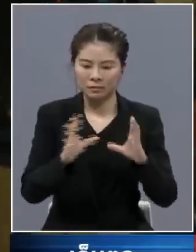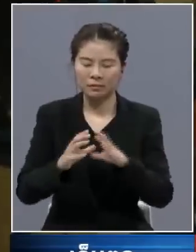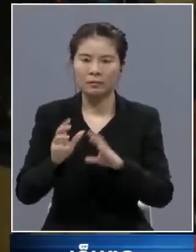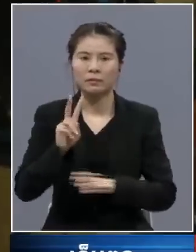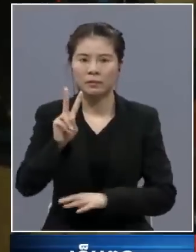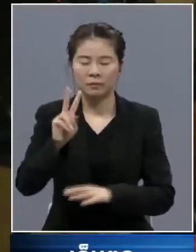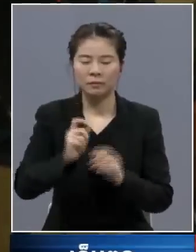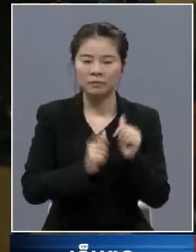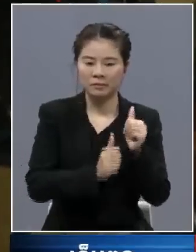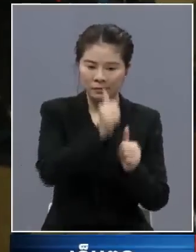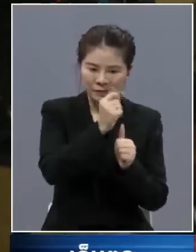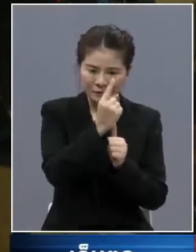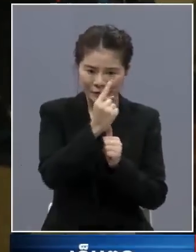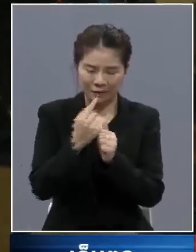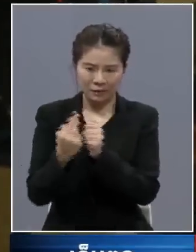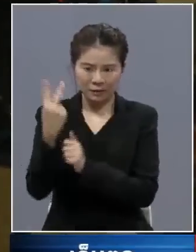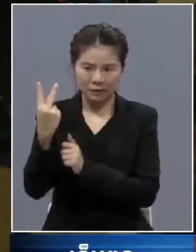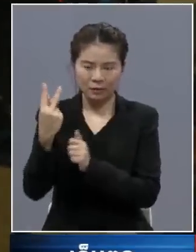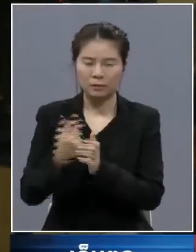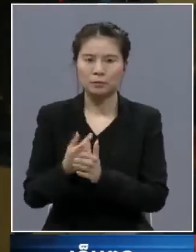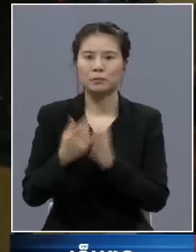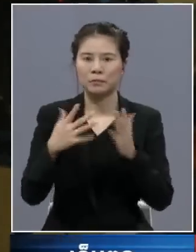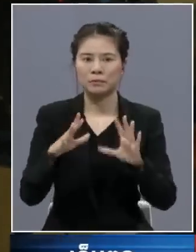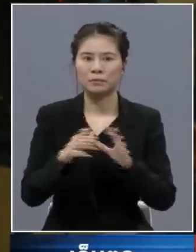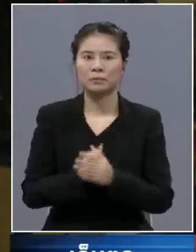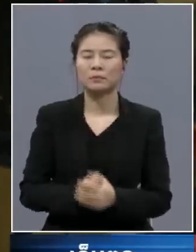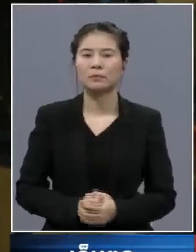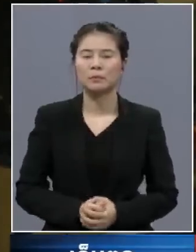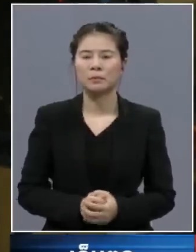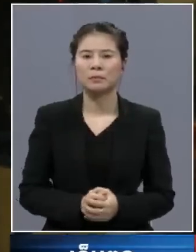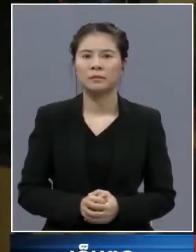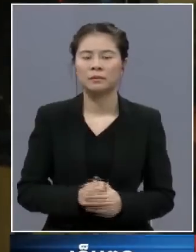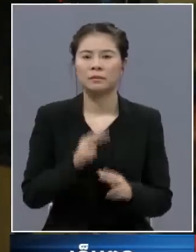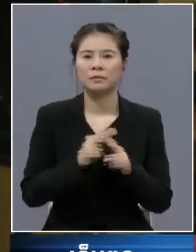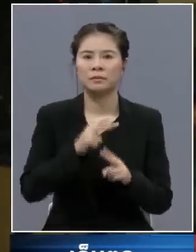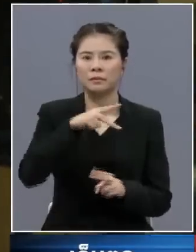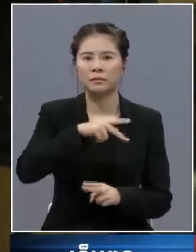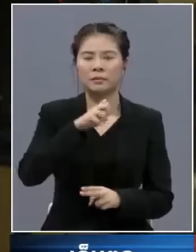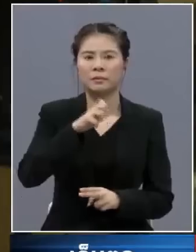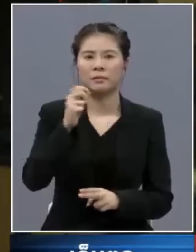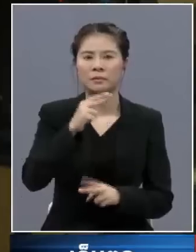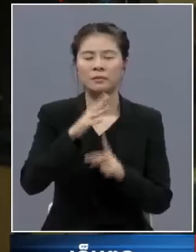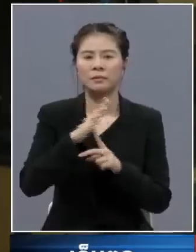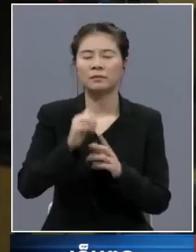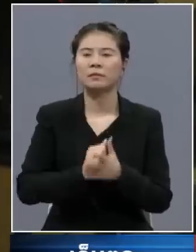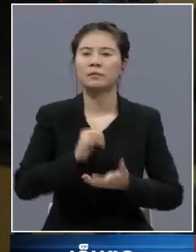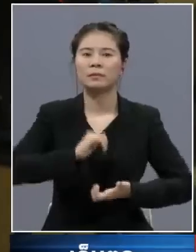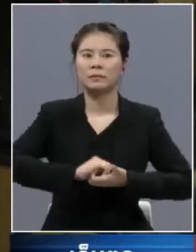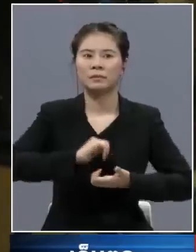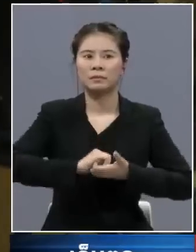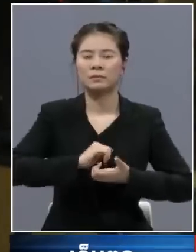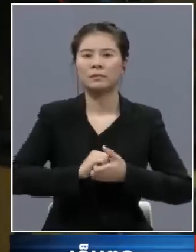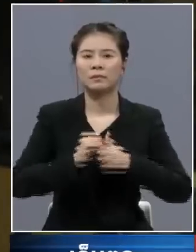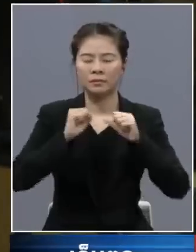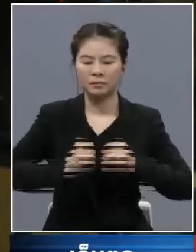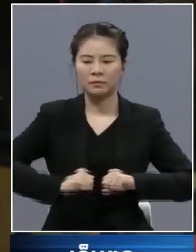เป็นอันดับ1อันดับ2 ครับ แล้วพอถามคำถามนี้ไปเสร็จปุ๊บคุณสิทธาบอกว่าคุณพิธาเนี่ยกดไมค์ตอบทันทีว่าไอ้ MOU ไอ้ข้อตกลงร่วม